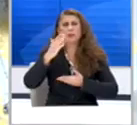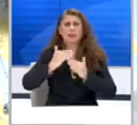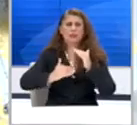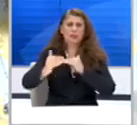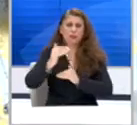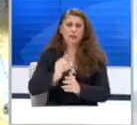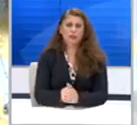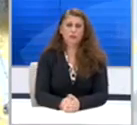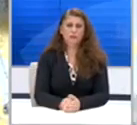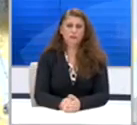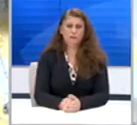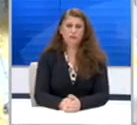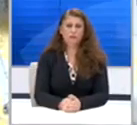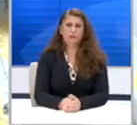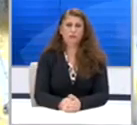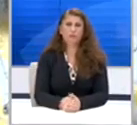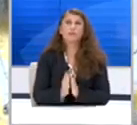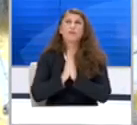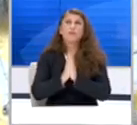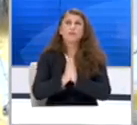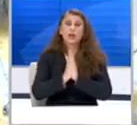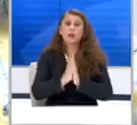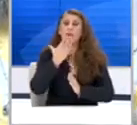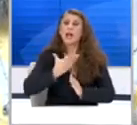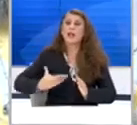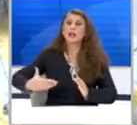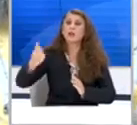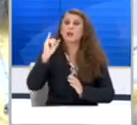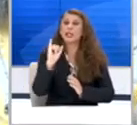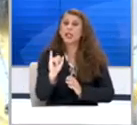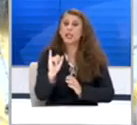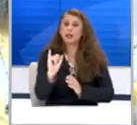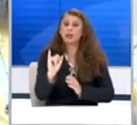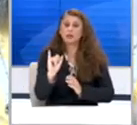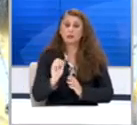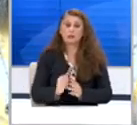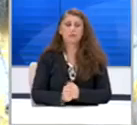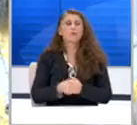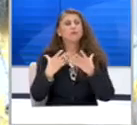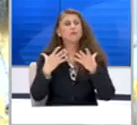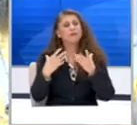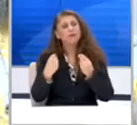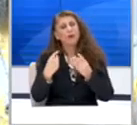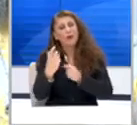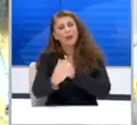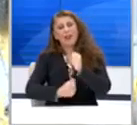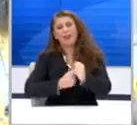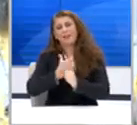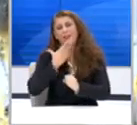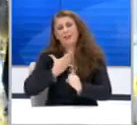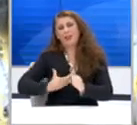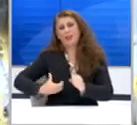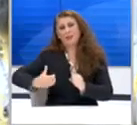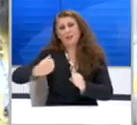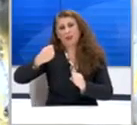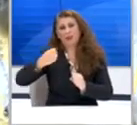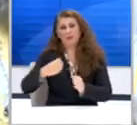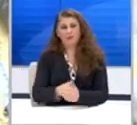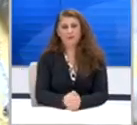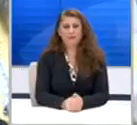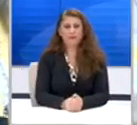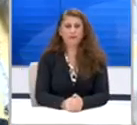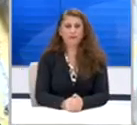Υπέρ του Αρχιεπισκόπου ημών Ιερονήμου, εις πολλά έτη δέσποτα,